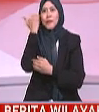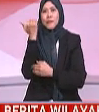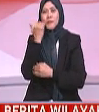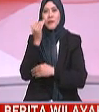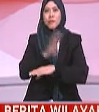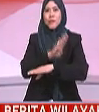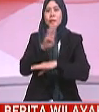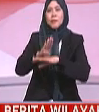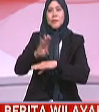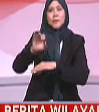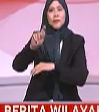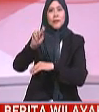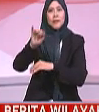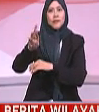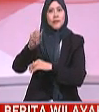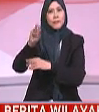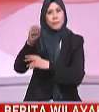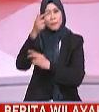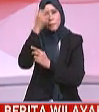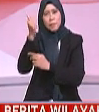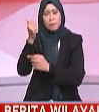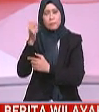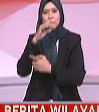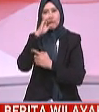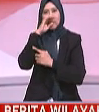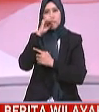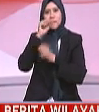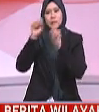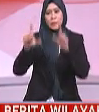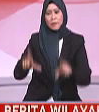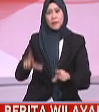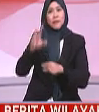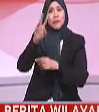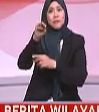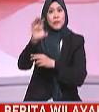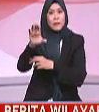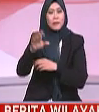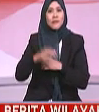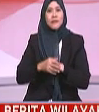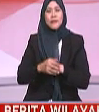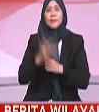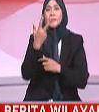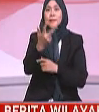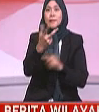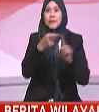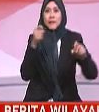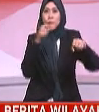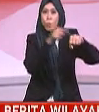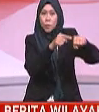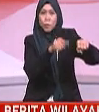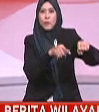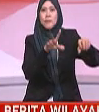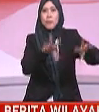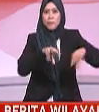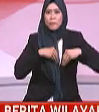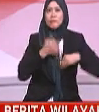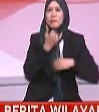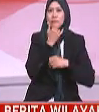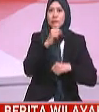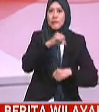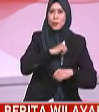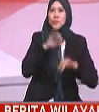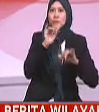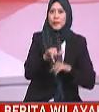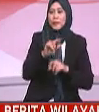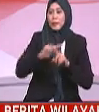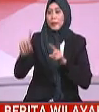Bertajam atas pertuduhan memalsukan sijil cuti sakit. 3 daripada tertuduh mengaku bersalah, sementara 3